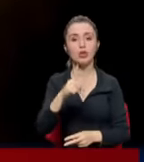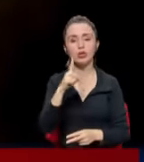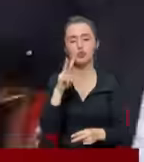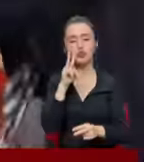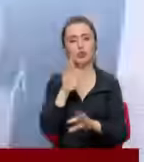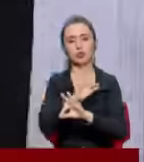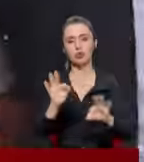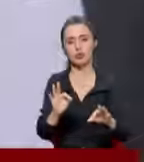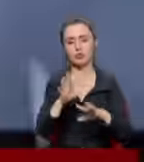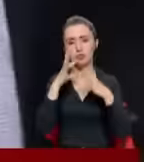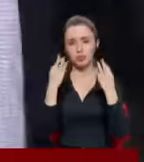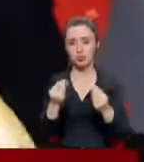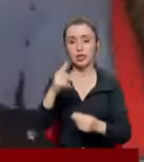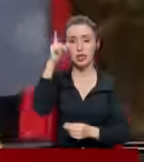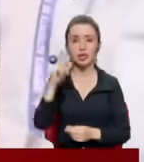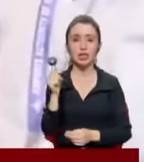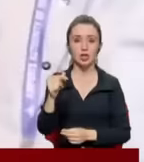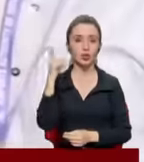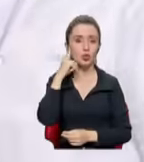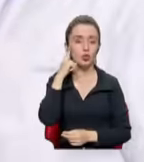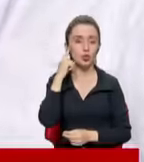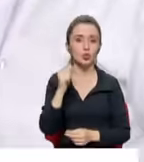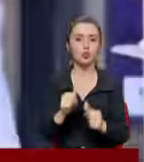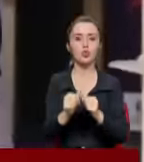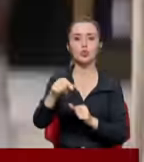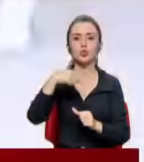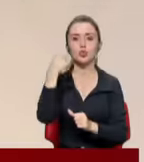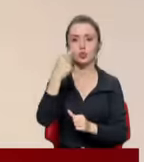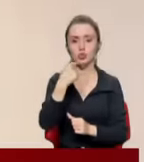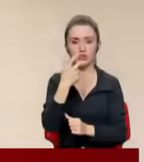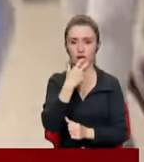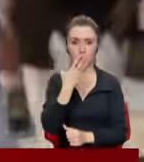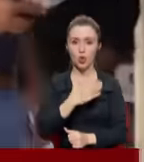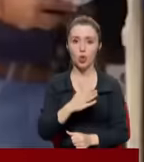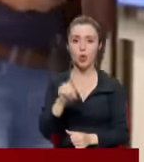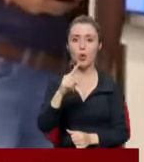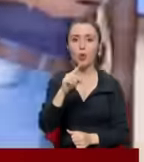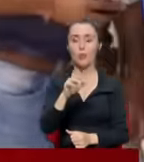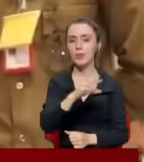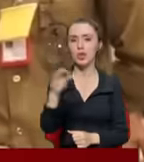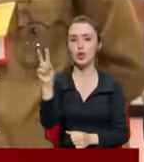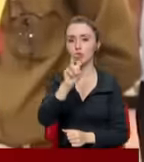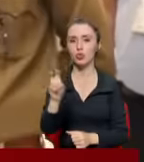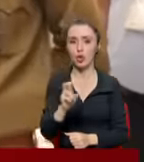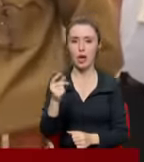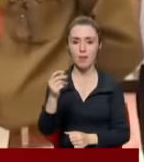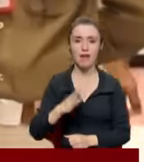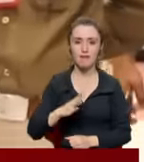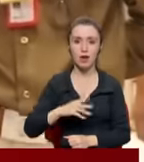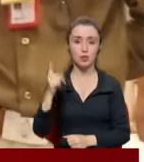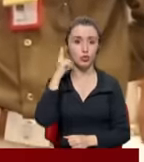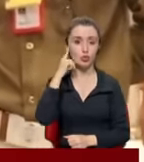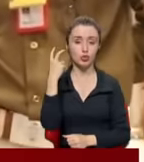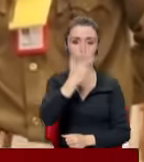minnettarım ilk günün Yıldızı uzun süredir sahnelerden uzak kalan Rihanna dı 10 milyon dolar civarı ücret aldığı söylenen ünlü